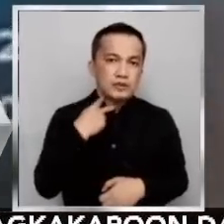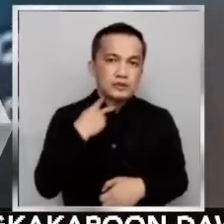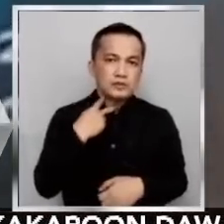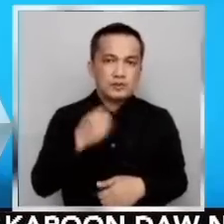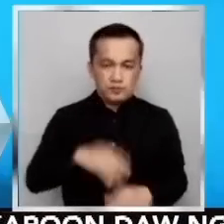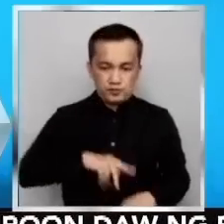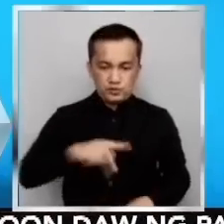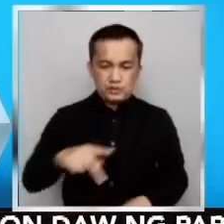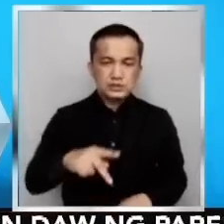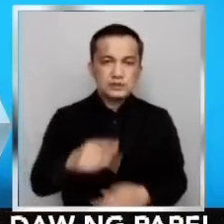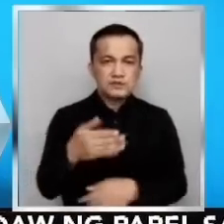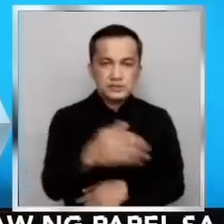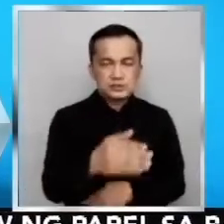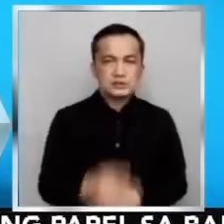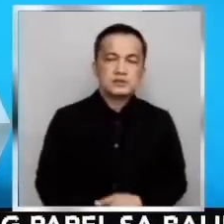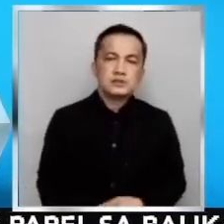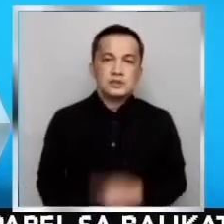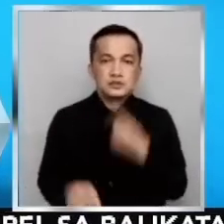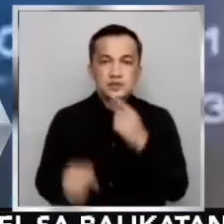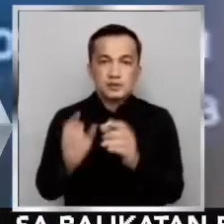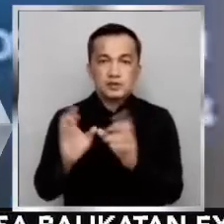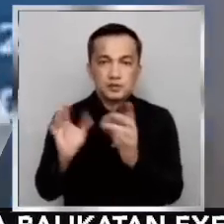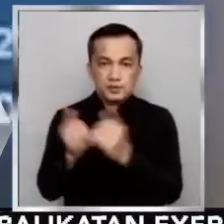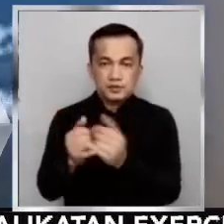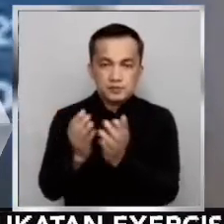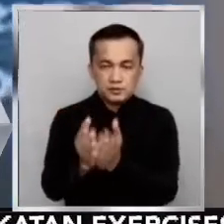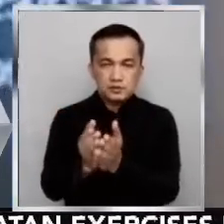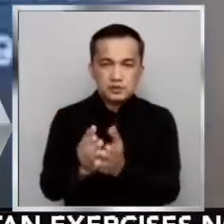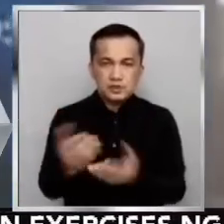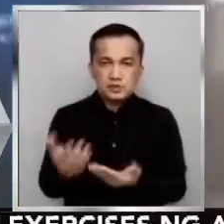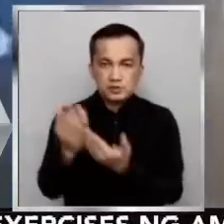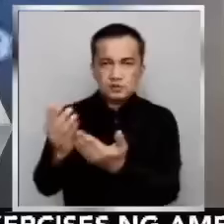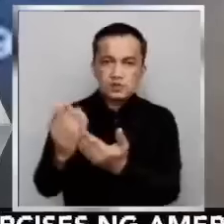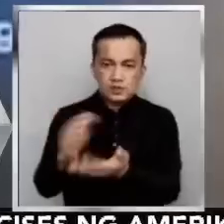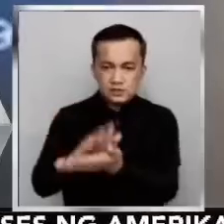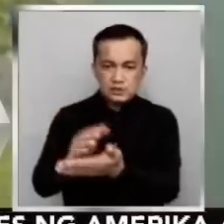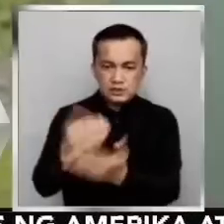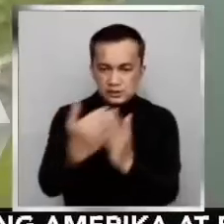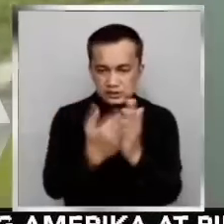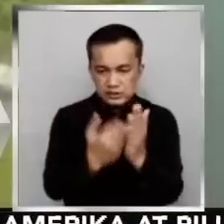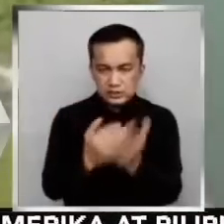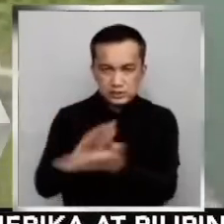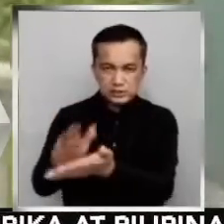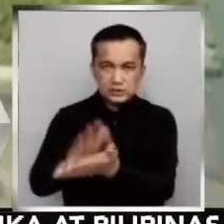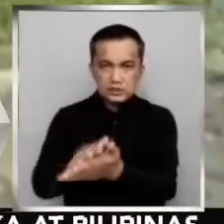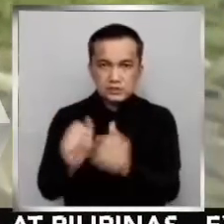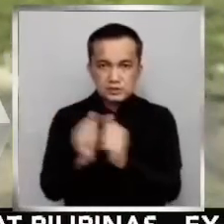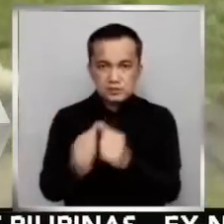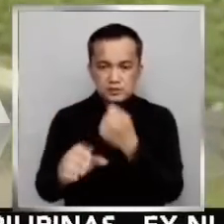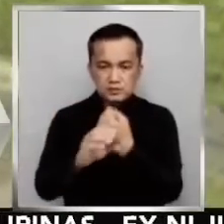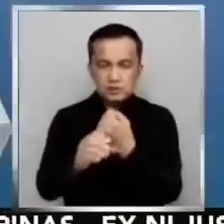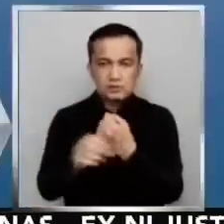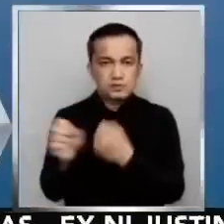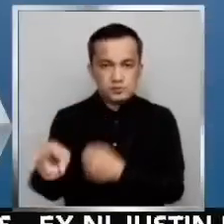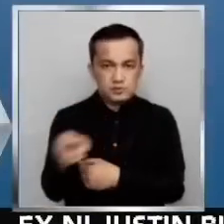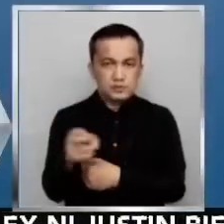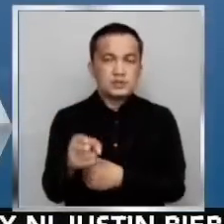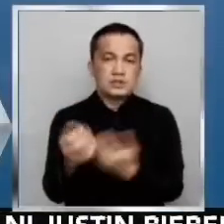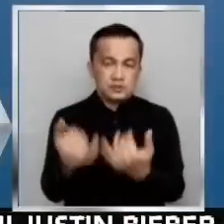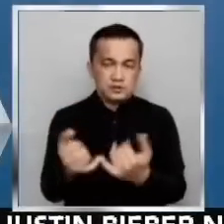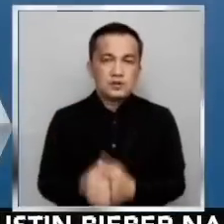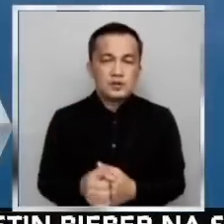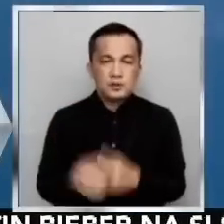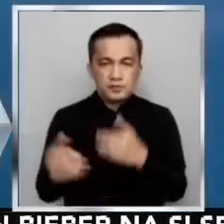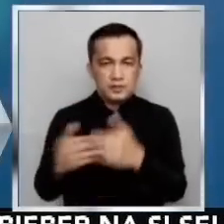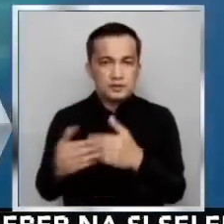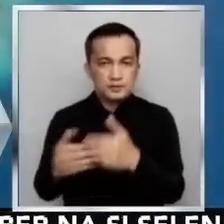barko, nagsumiti na sila sa mga otoridad ng detalyadong cleanup plan kasama ang kanilang kontraktor na ipinatutupad na raw nila. Malapit na rin daw